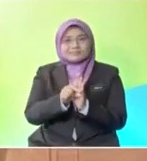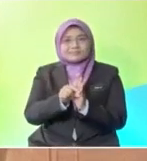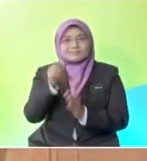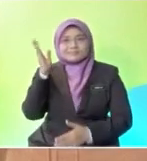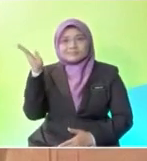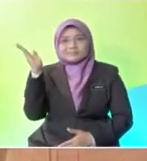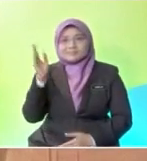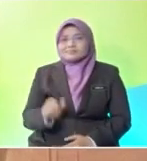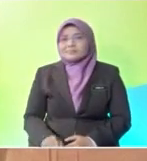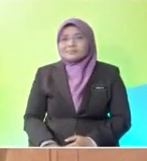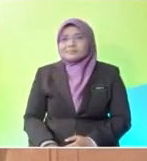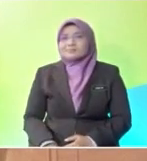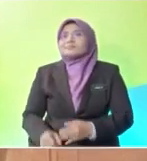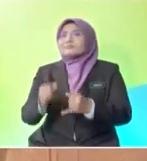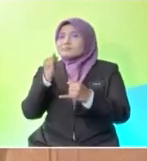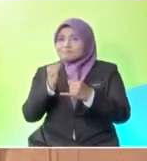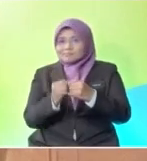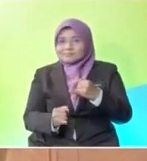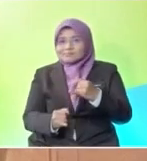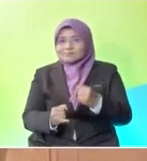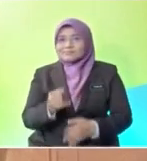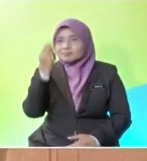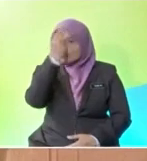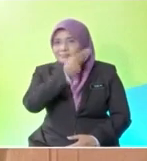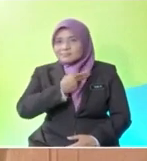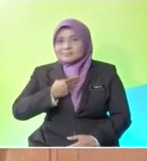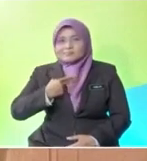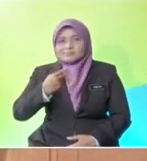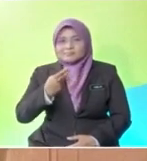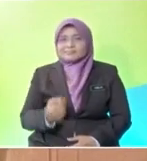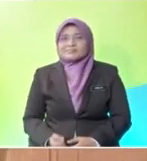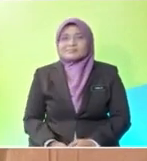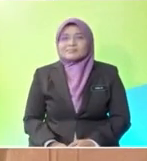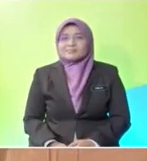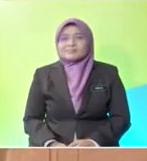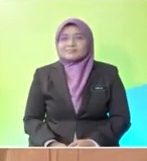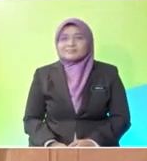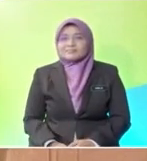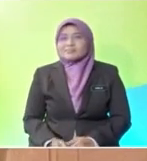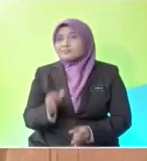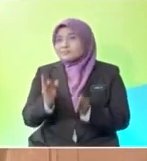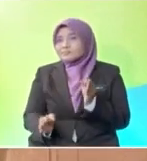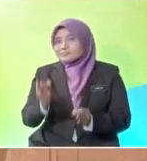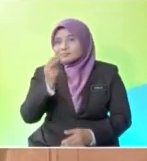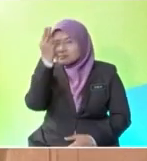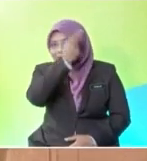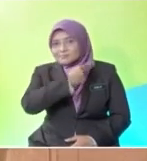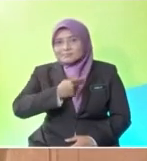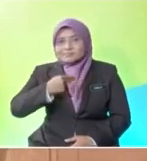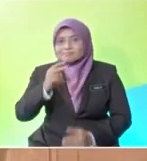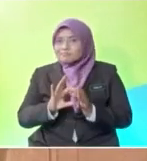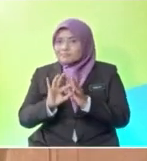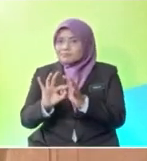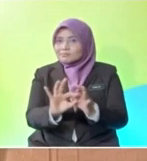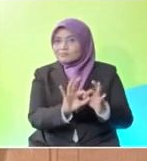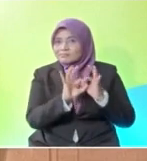kita sudah sampai yang terakhir dan ini dan Abidah hujan-hujanan Nah kalau Hani bekerja sama dalam